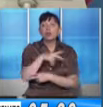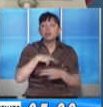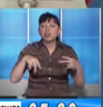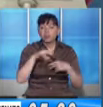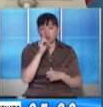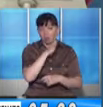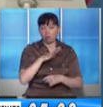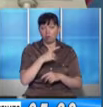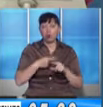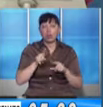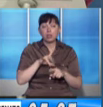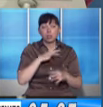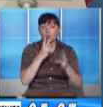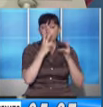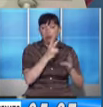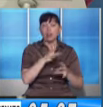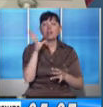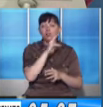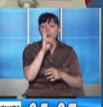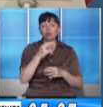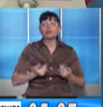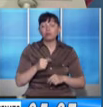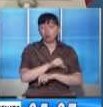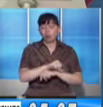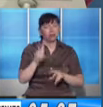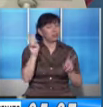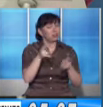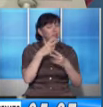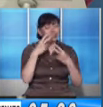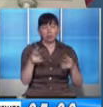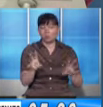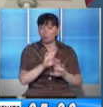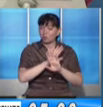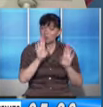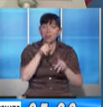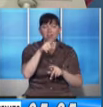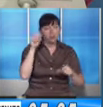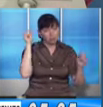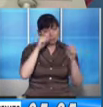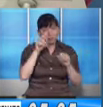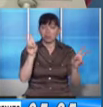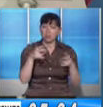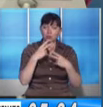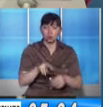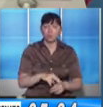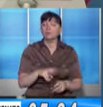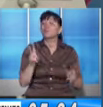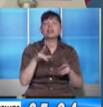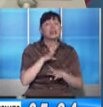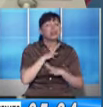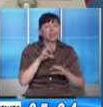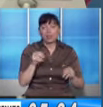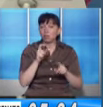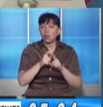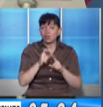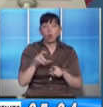noștri din diaspora. A declarat dumneavoastră din nou manipulați, pentru că nu era vorba. Americii karaoke. Ori noi considerăm nu era